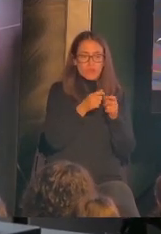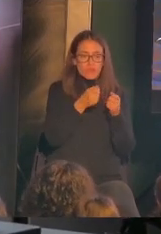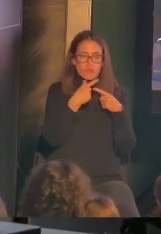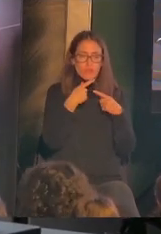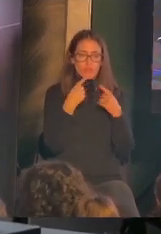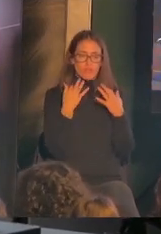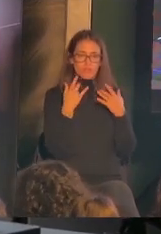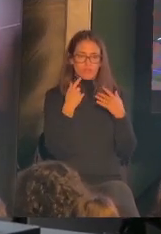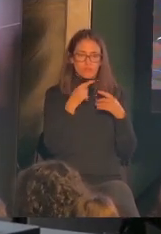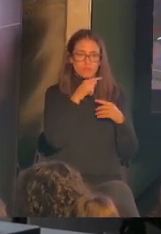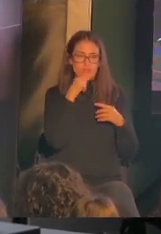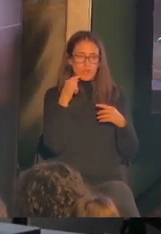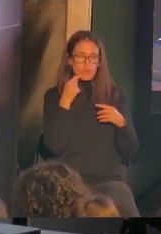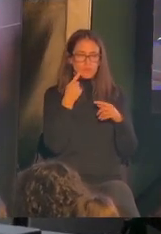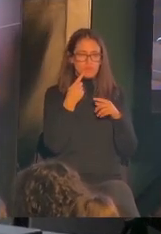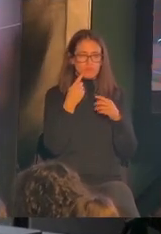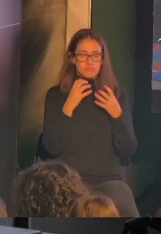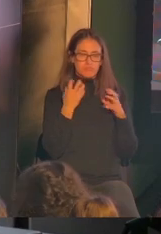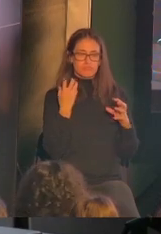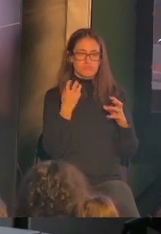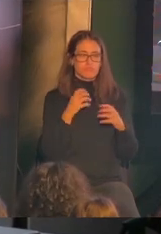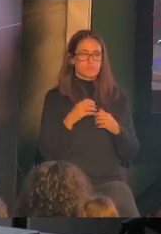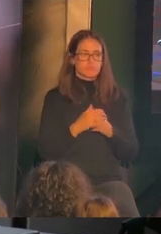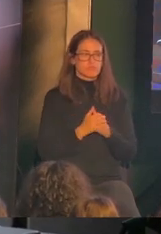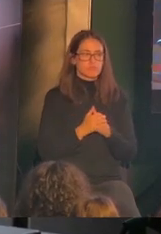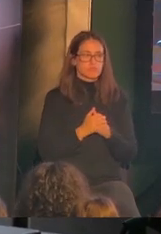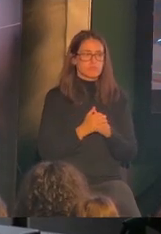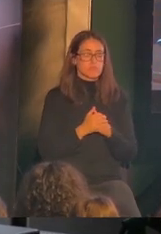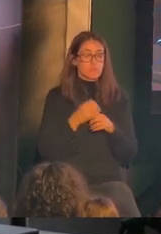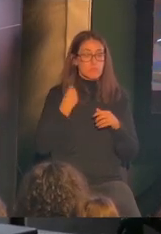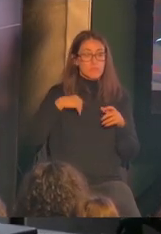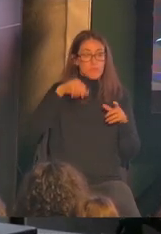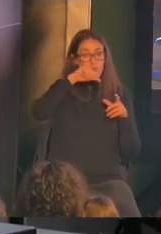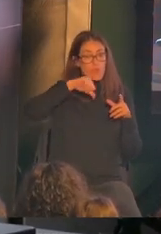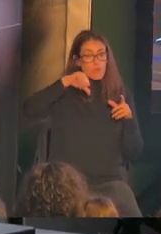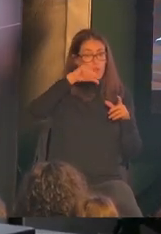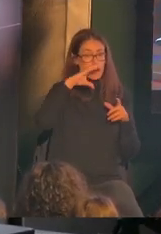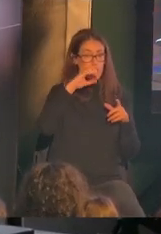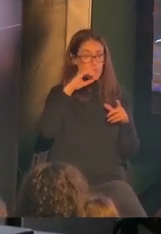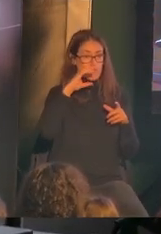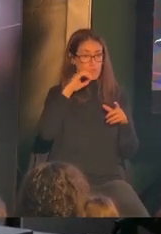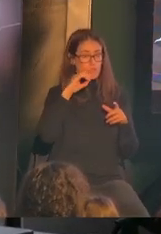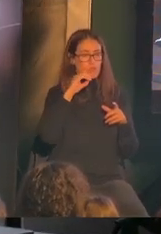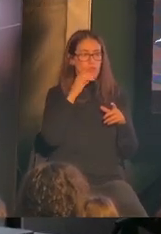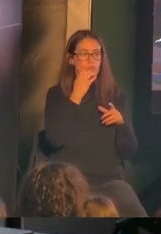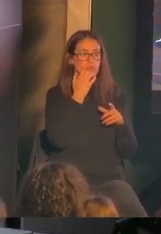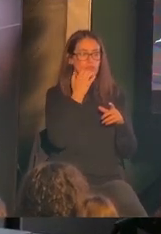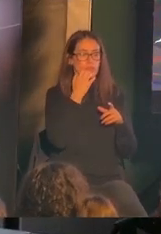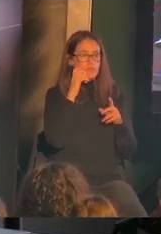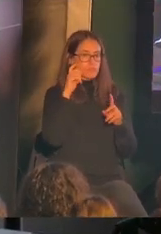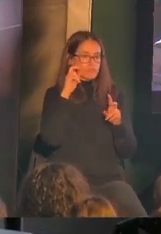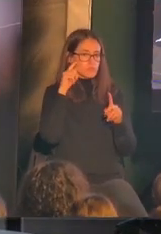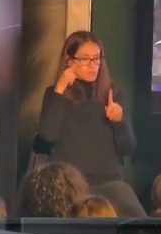fresc. El que farem serà l'oli de coco, el anirem a fondre.